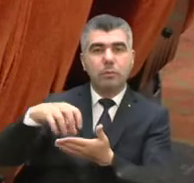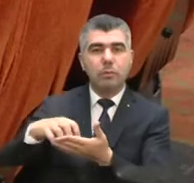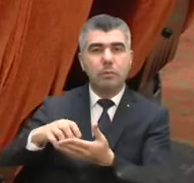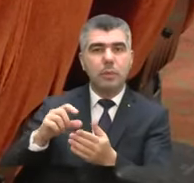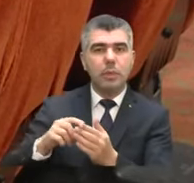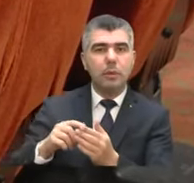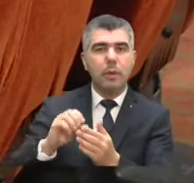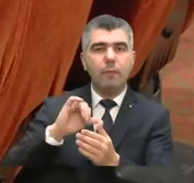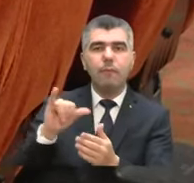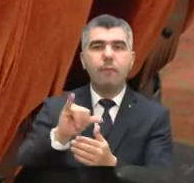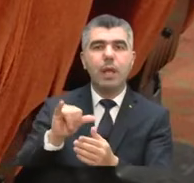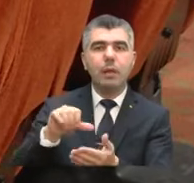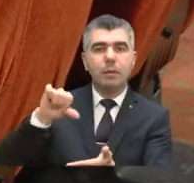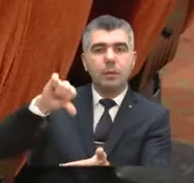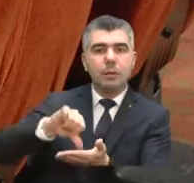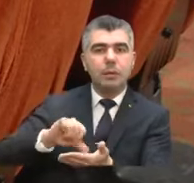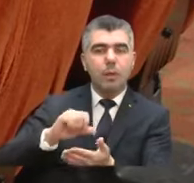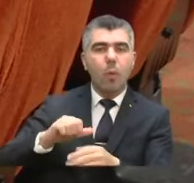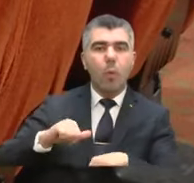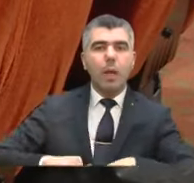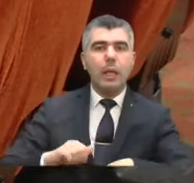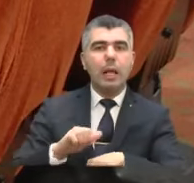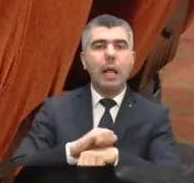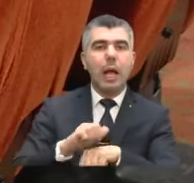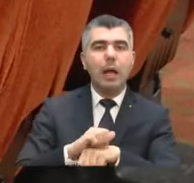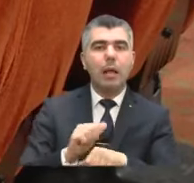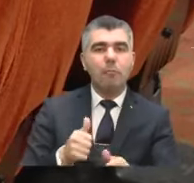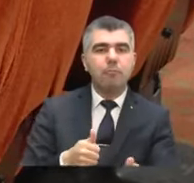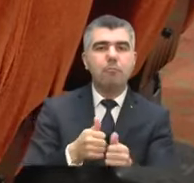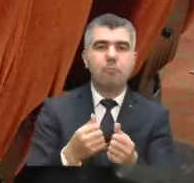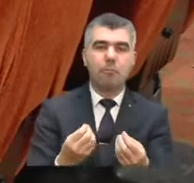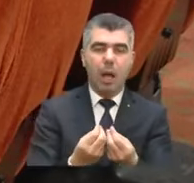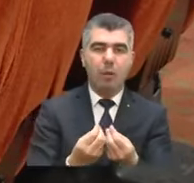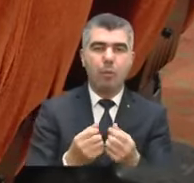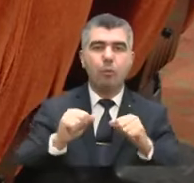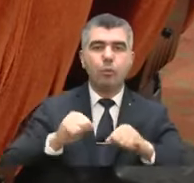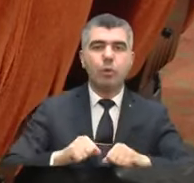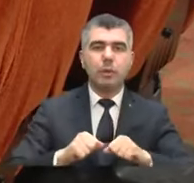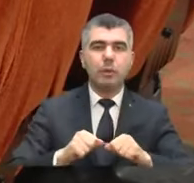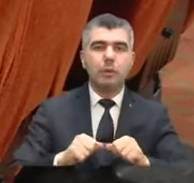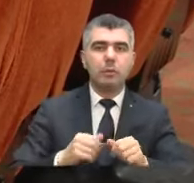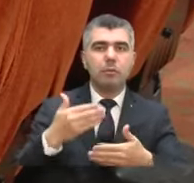وزراء الداخلية التنسيق من أجل مواكبة المجالس الترابية باش